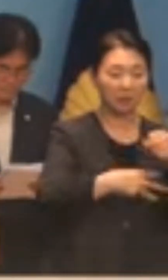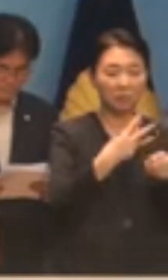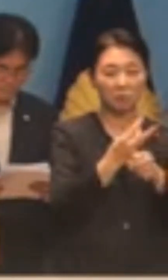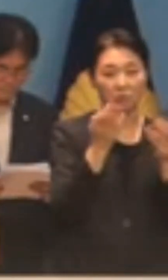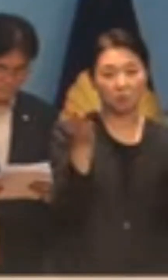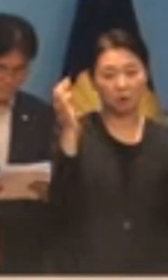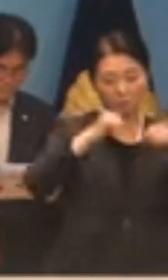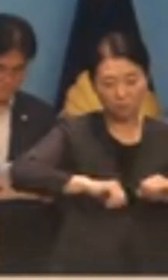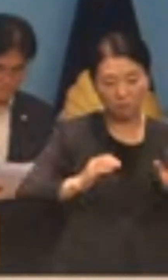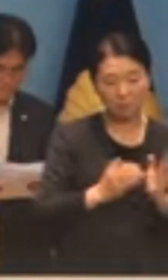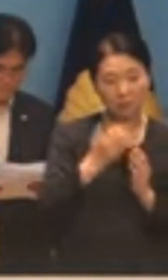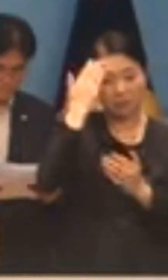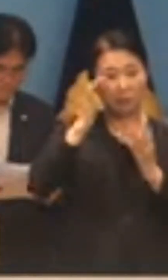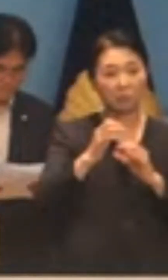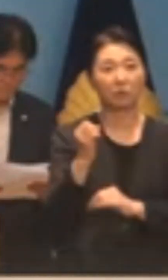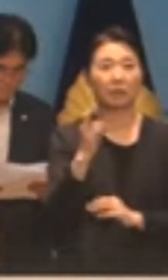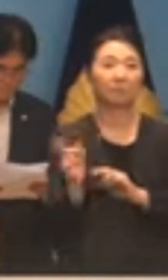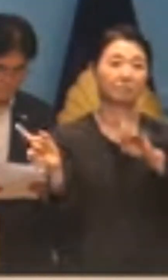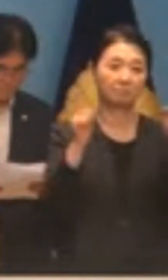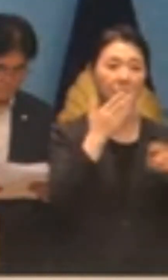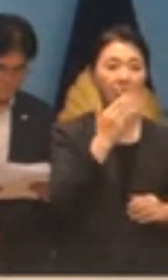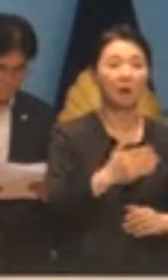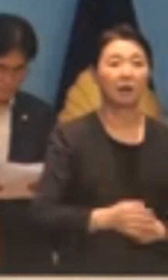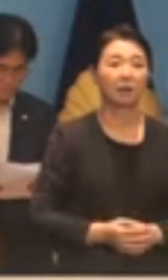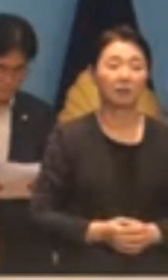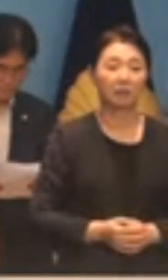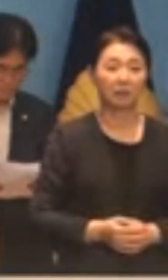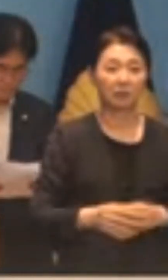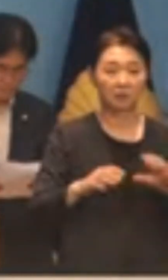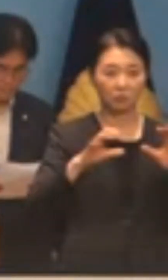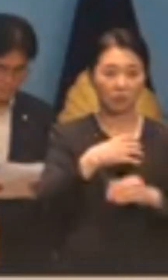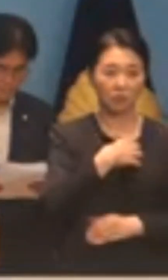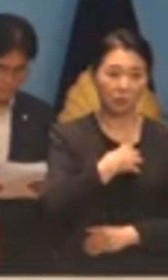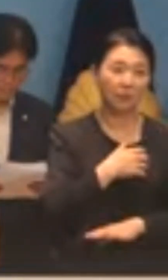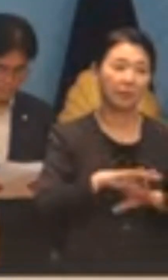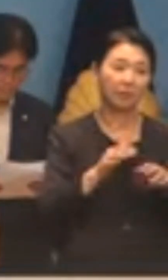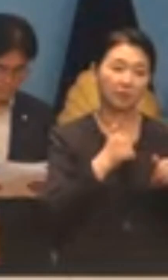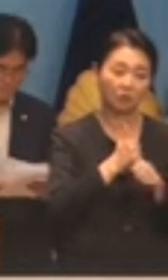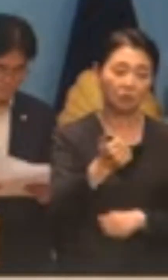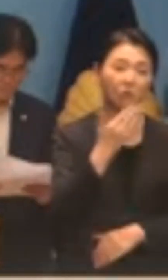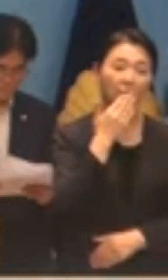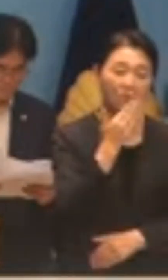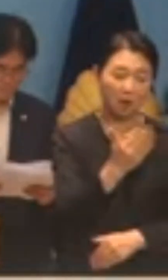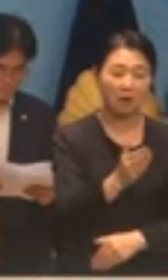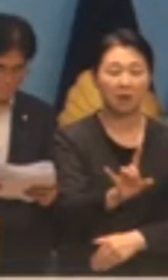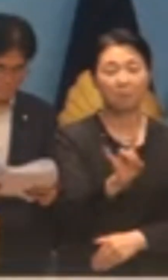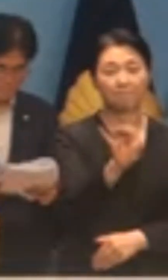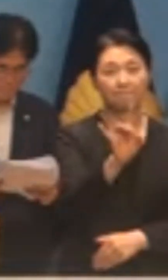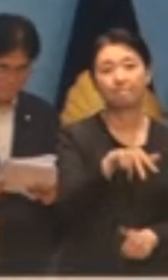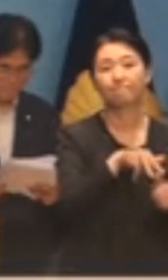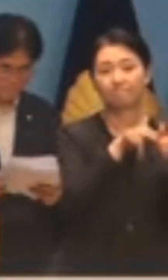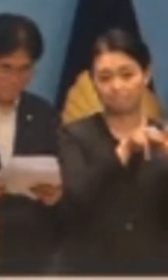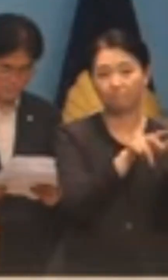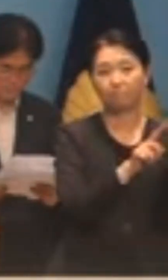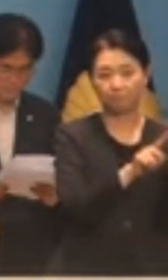무너졌던 대한민국을 다시 일으키고 국가적 위기를 극복할 수 있는 유일한